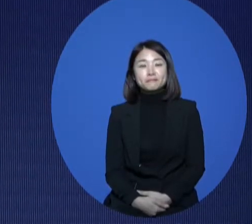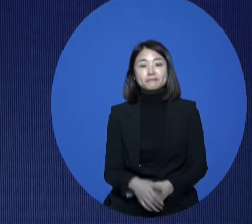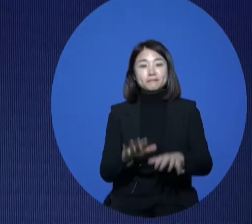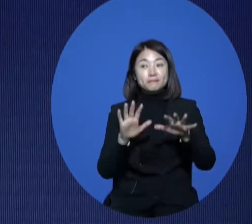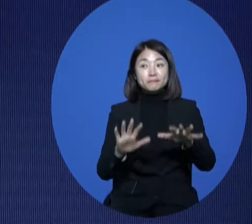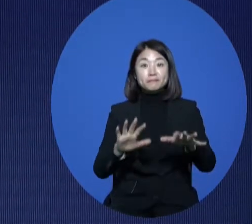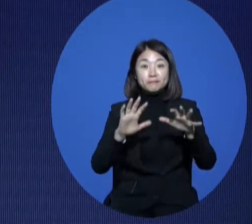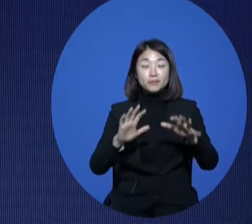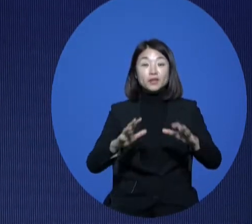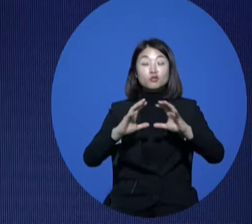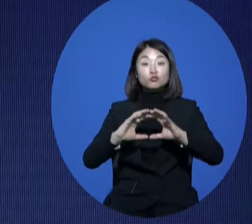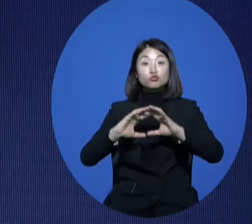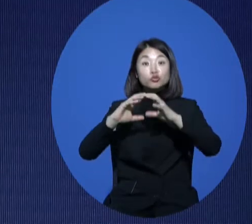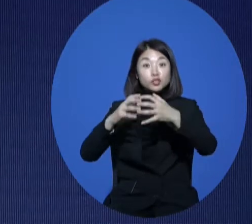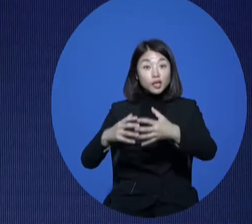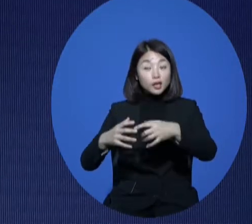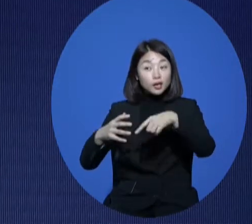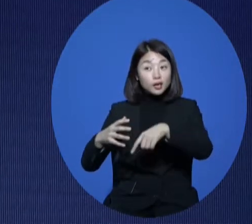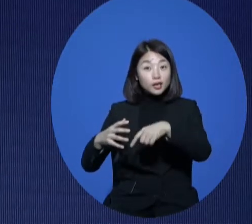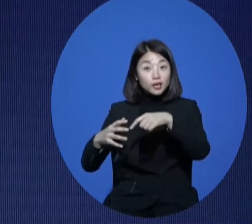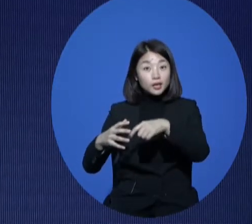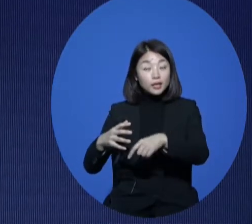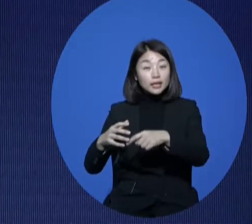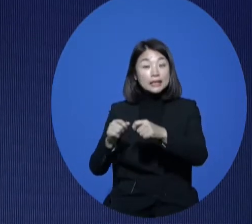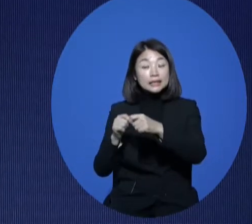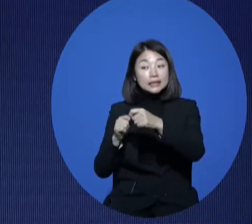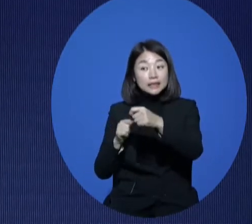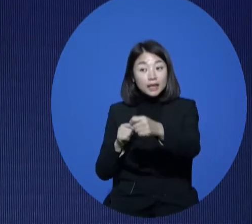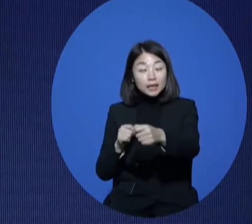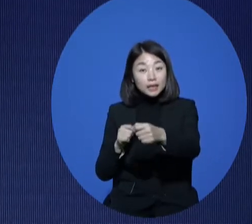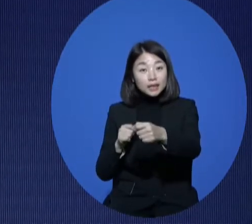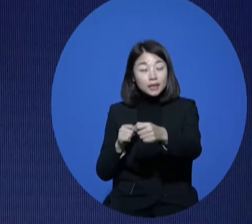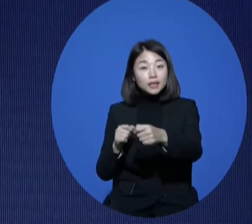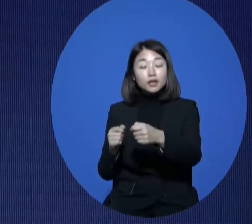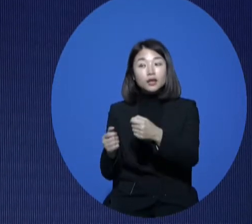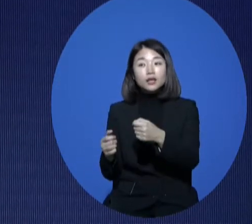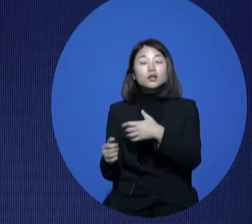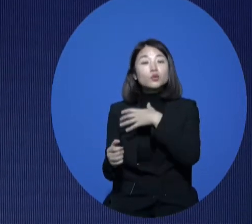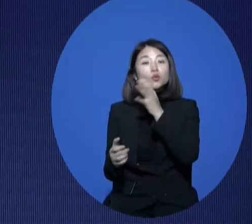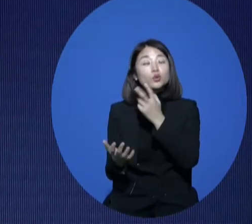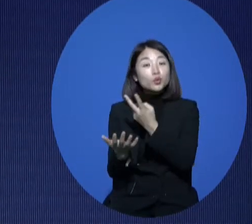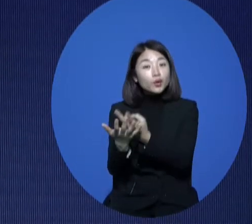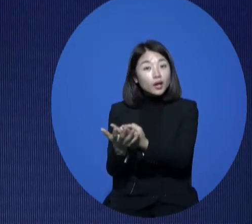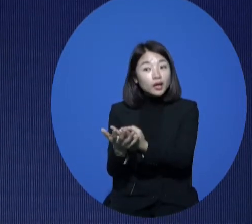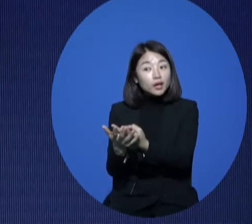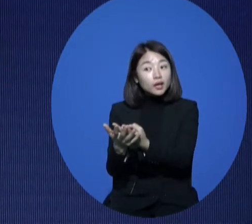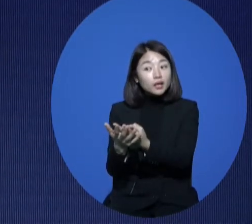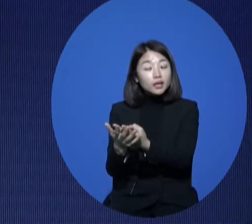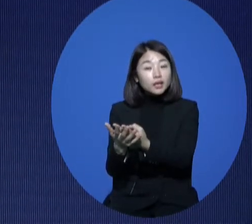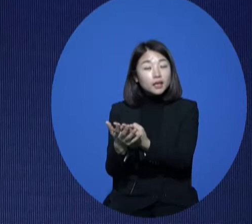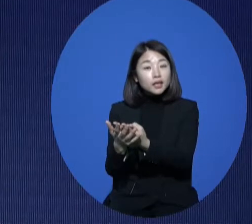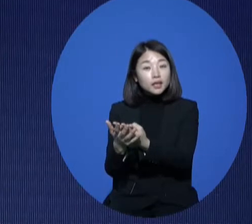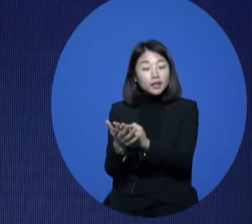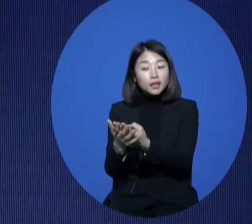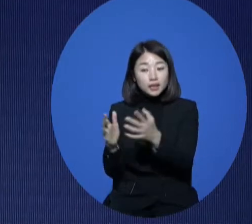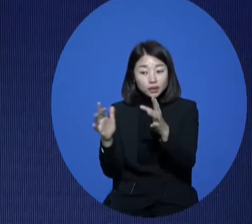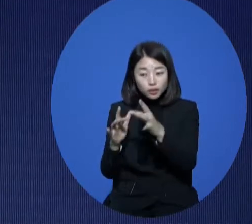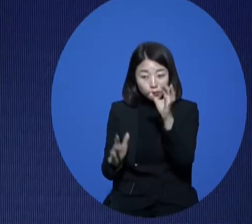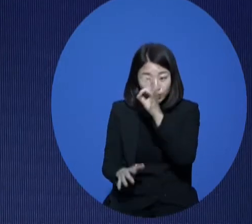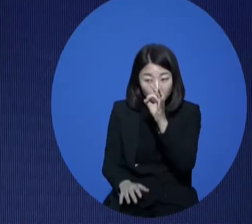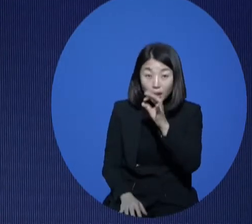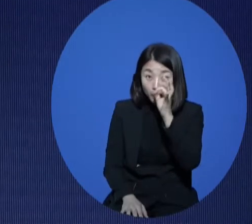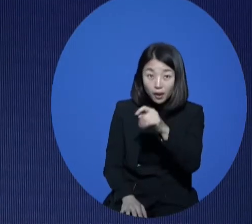지금 국제 장기 요양 정책 네트워크라는 데서 이제 조사를